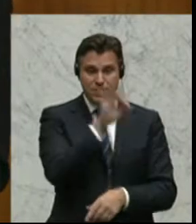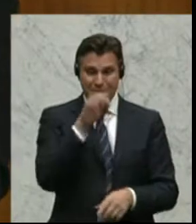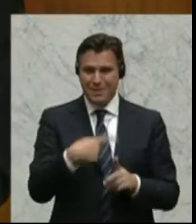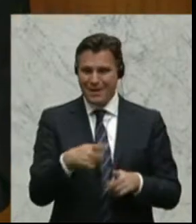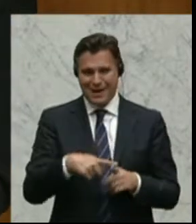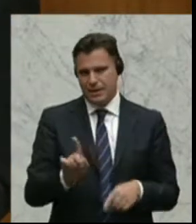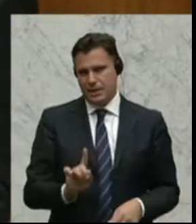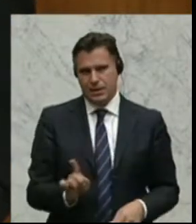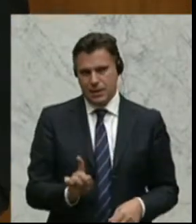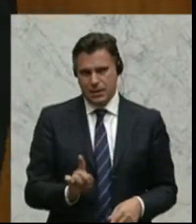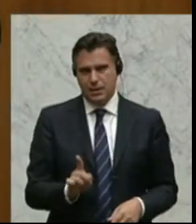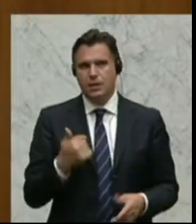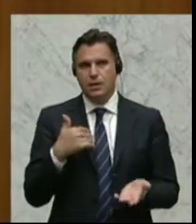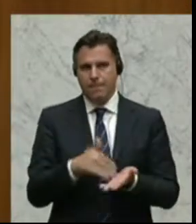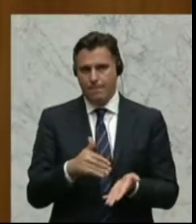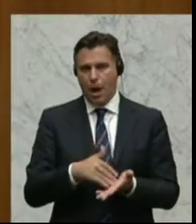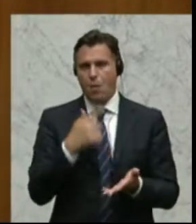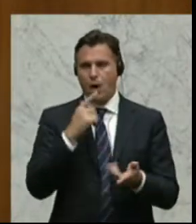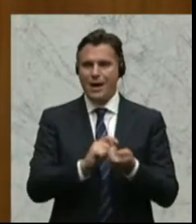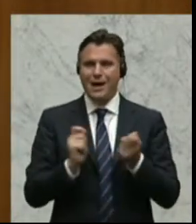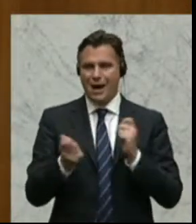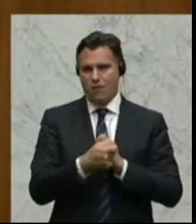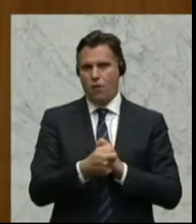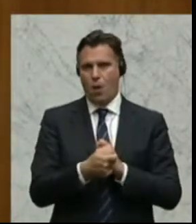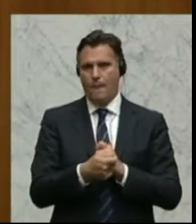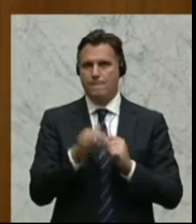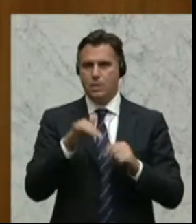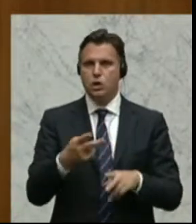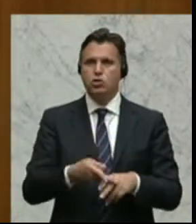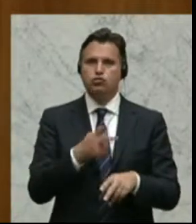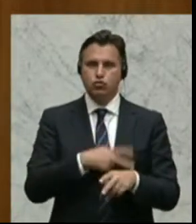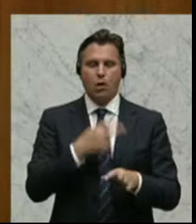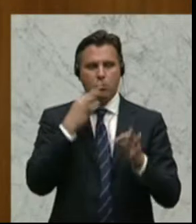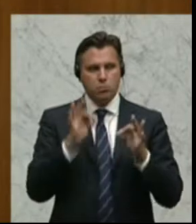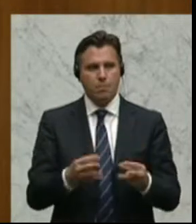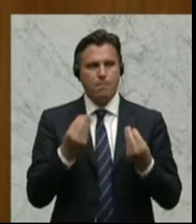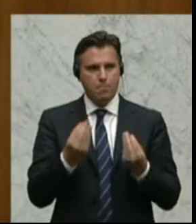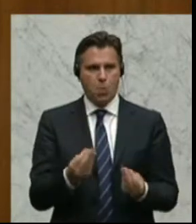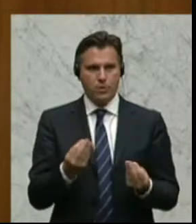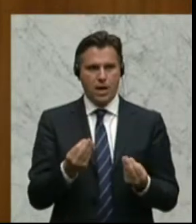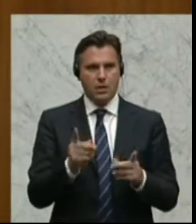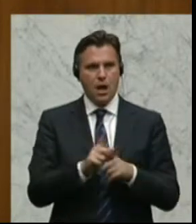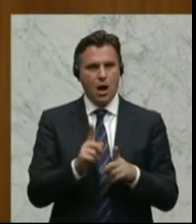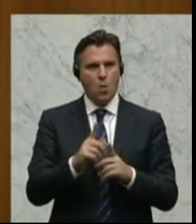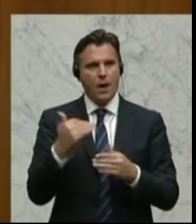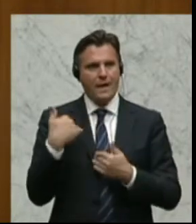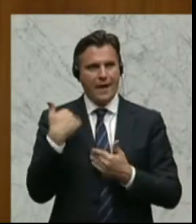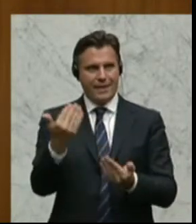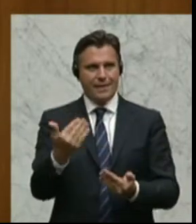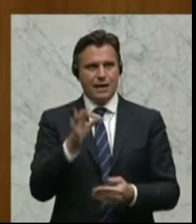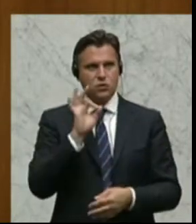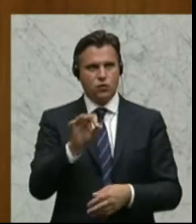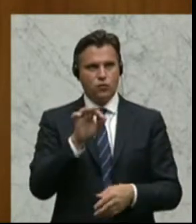Reformen. Mir geht es darum, einen modernen, einen schlanken Staat und eine echte Entlastung für den Steuerzahler und die